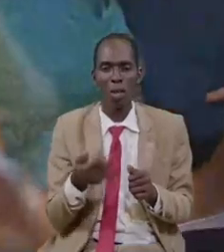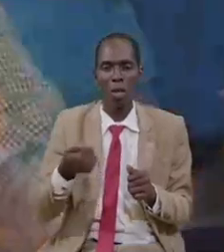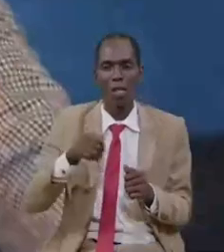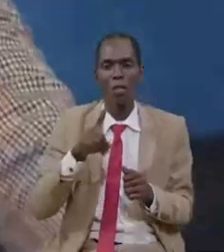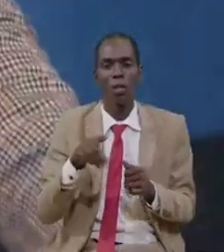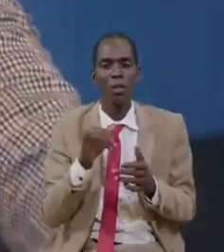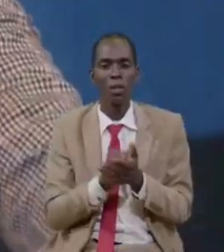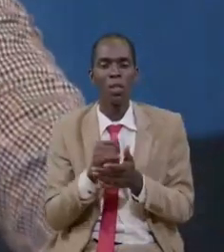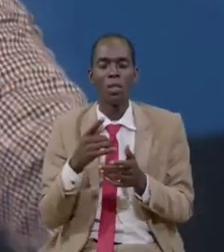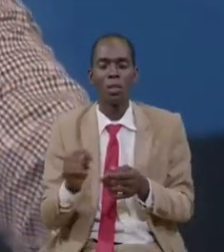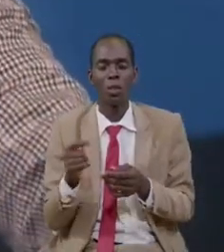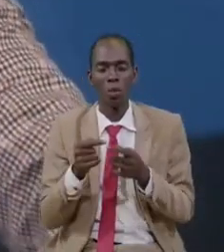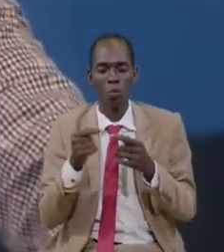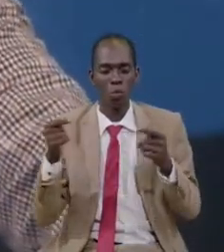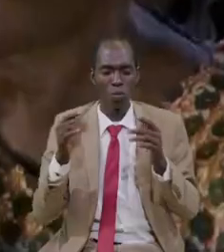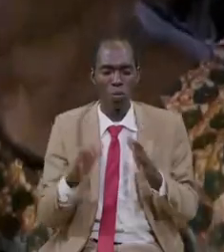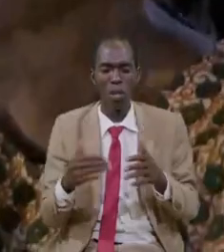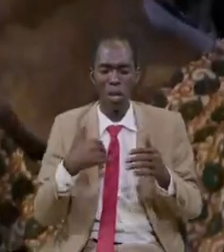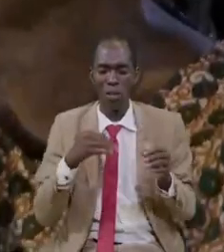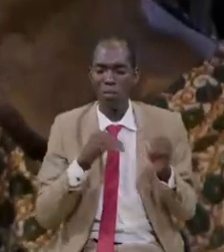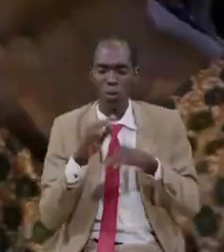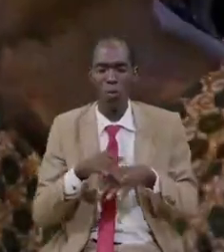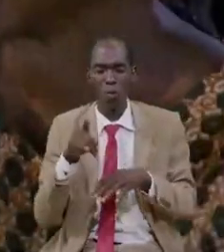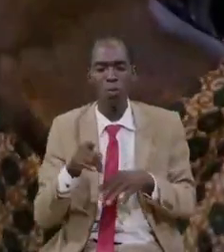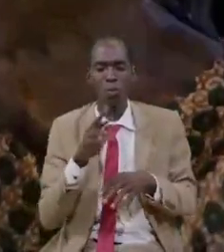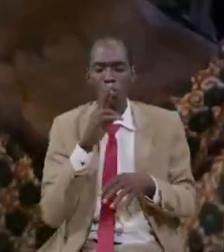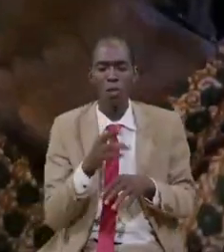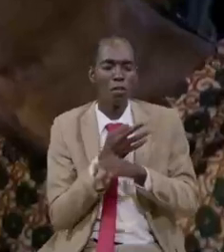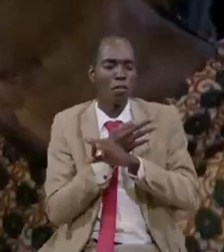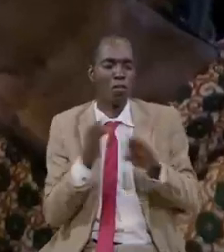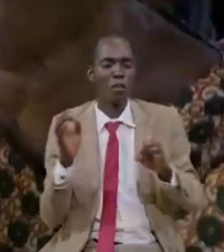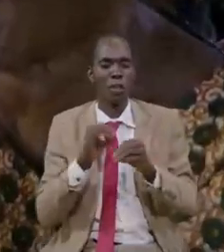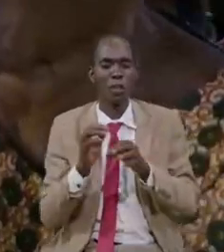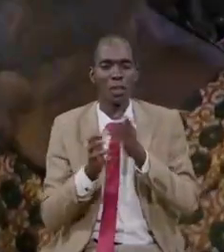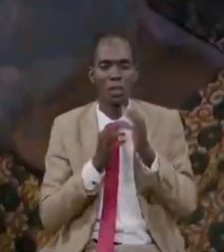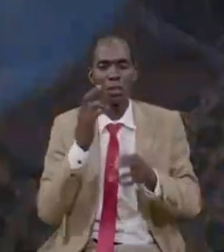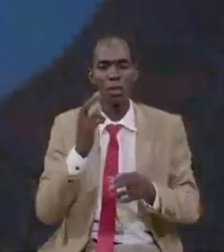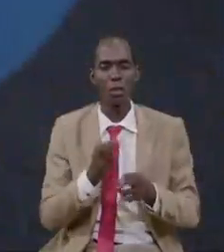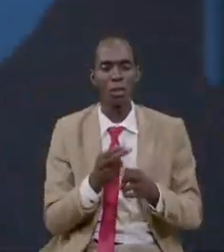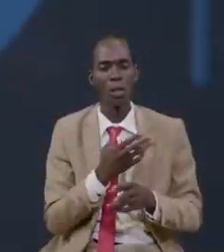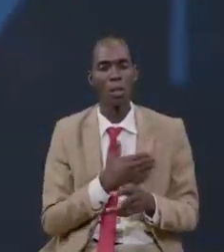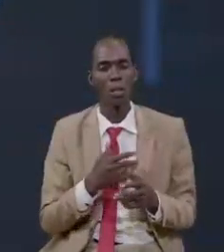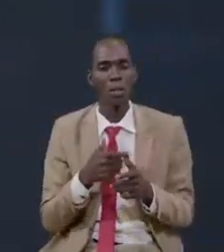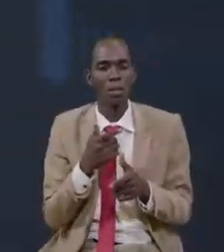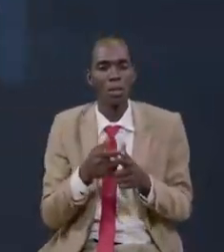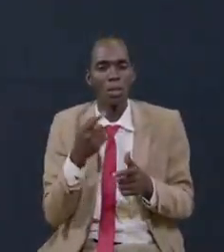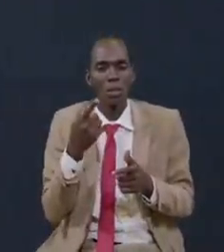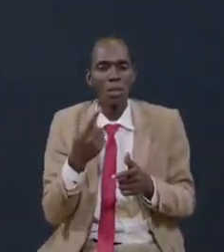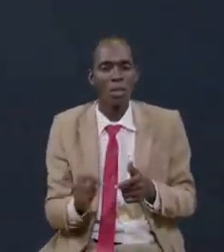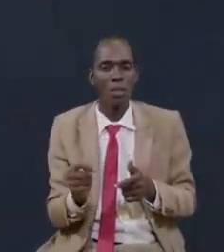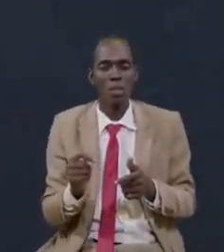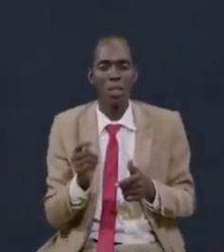ce soir, elles sont brisées au nom de Jésus. La malédiction de la loi